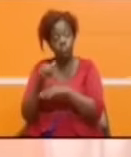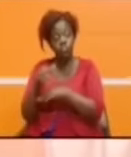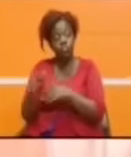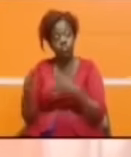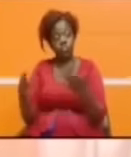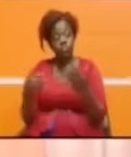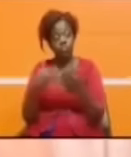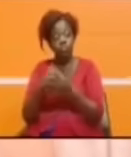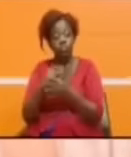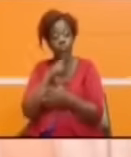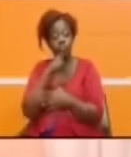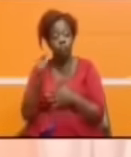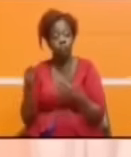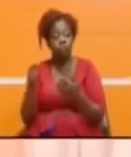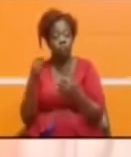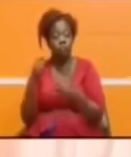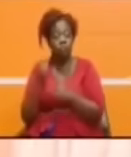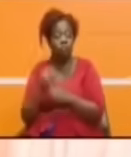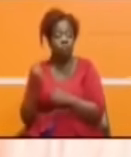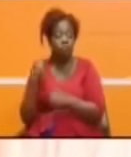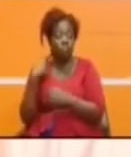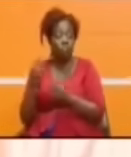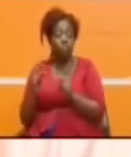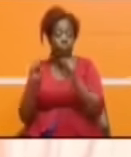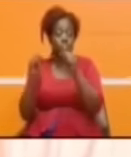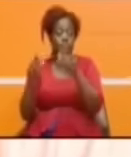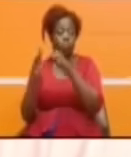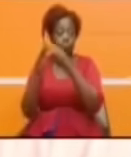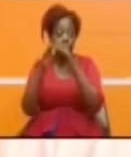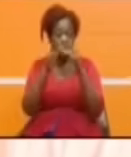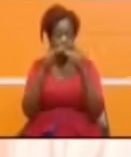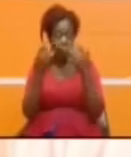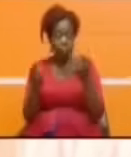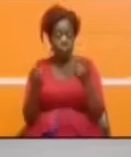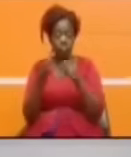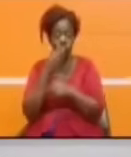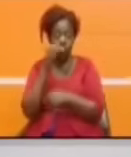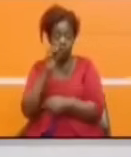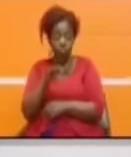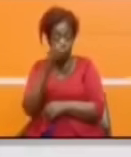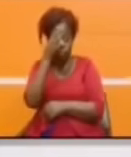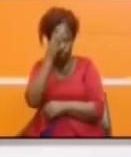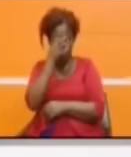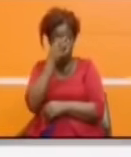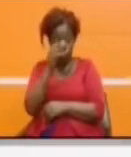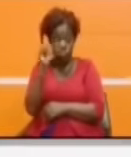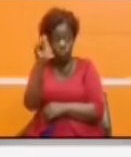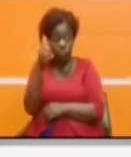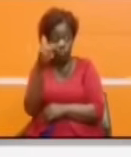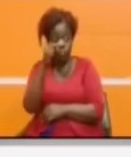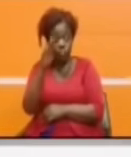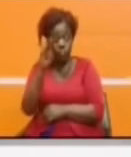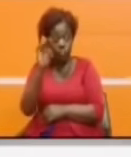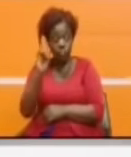Mwannyina namutawe sabula agenze kumutwa mugata bantu nayambalira naluja shubiro